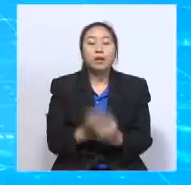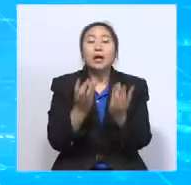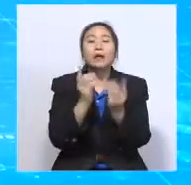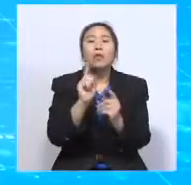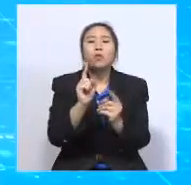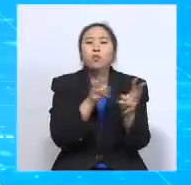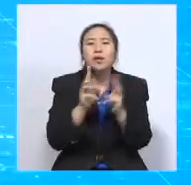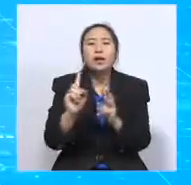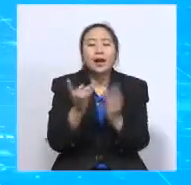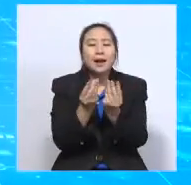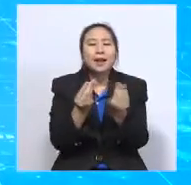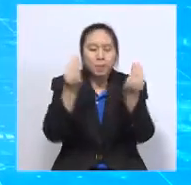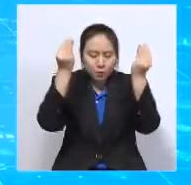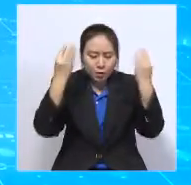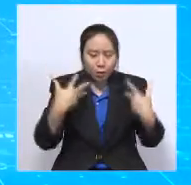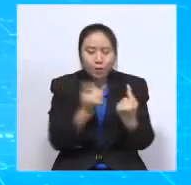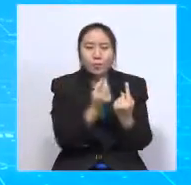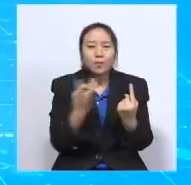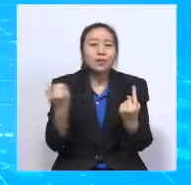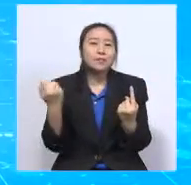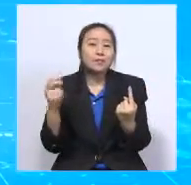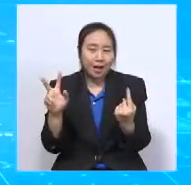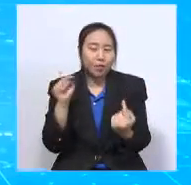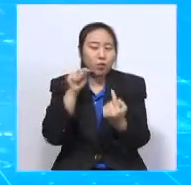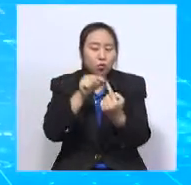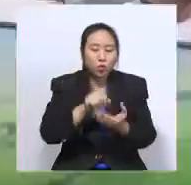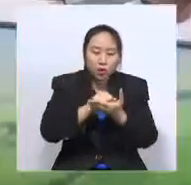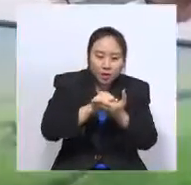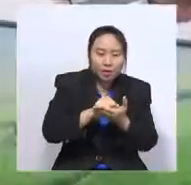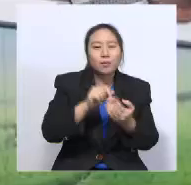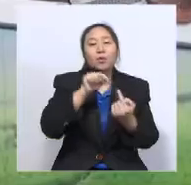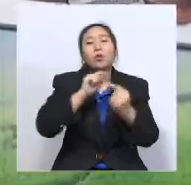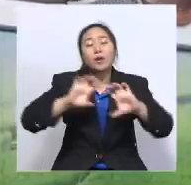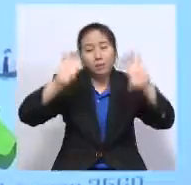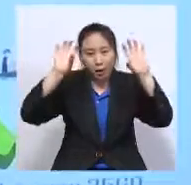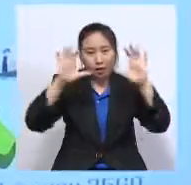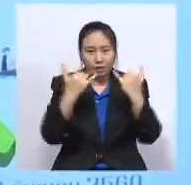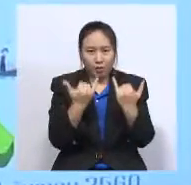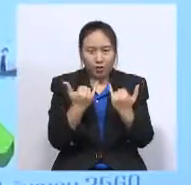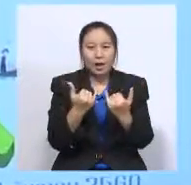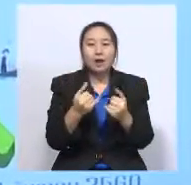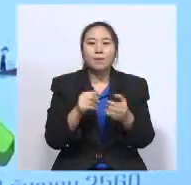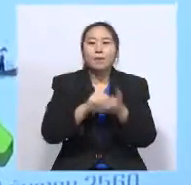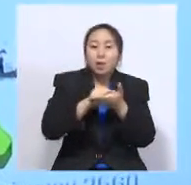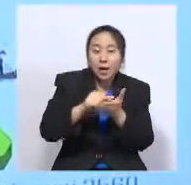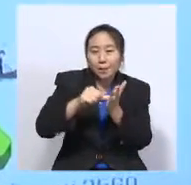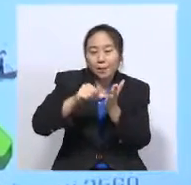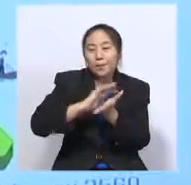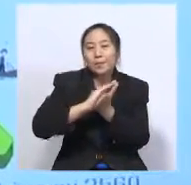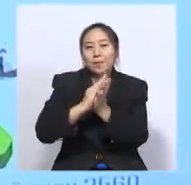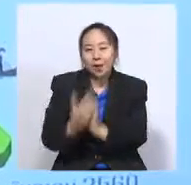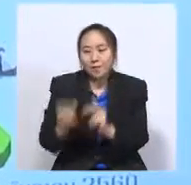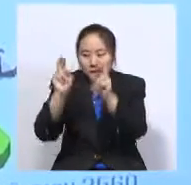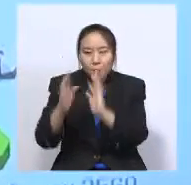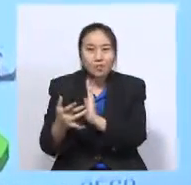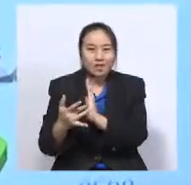ะหมายเลขประจำตัวประชาชน13หลักในการติดต่อกับภาครัฐค่ะซึ่งณขณะนี้เนี่ยก็อยู่ระหว่างการปรับปรุงบริการให้สอดรับกับระบ